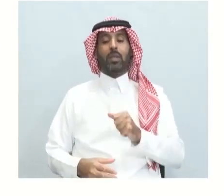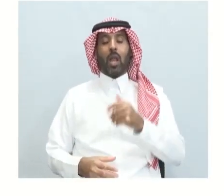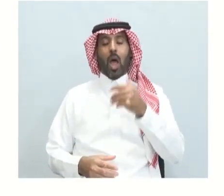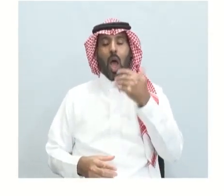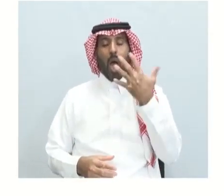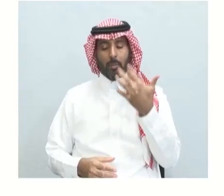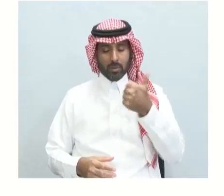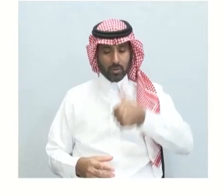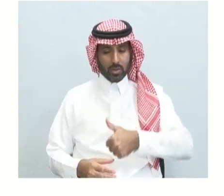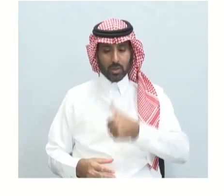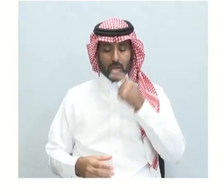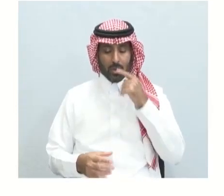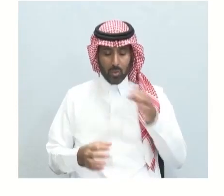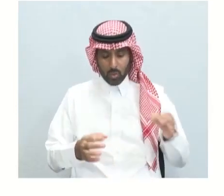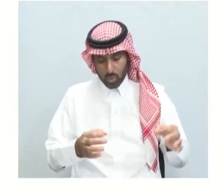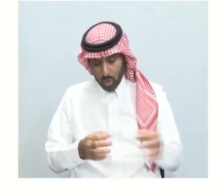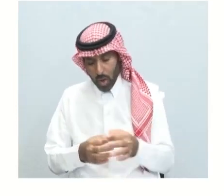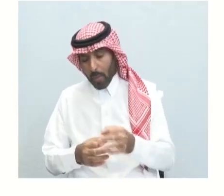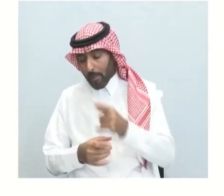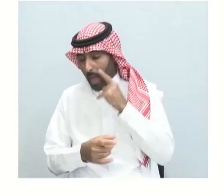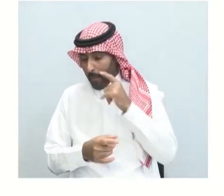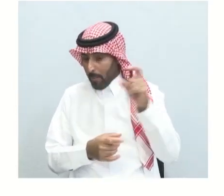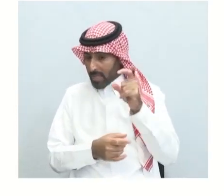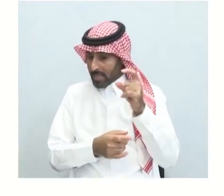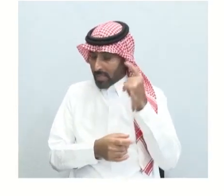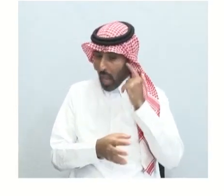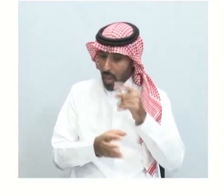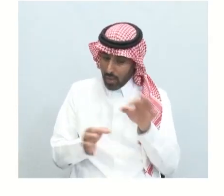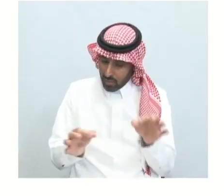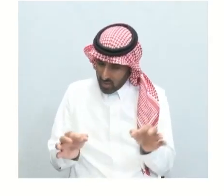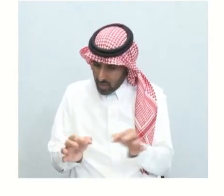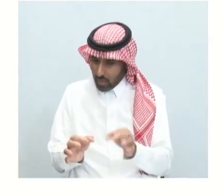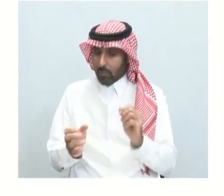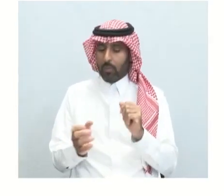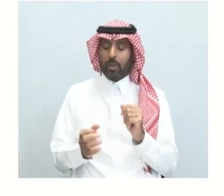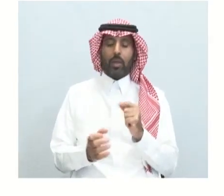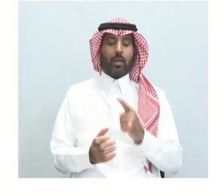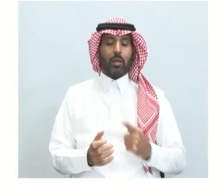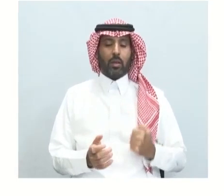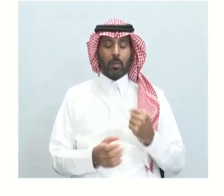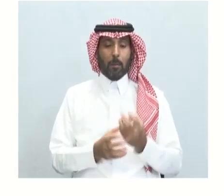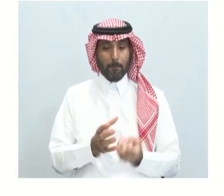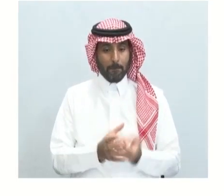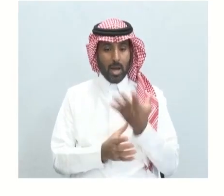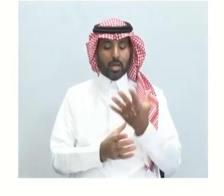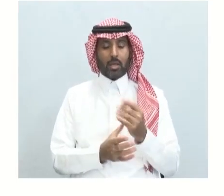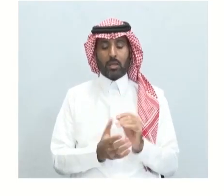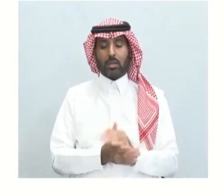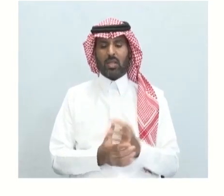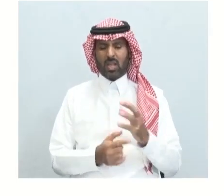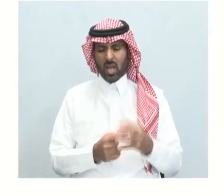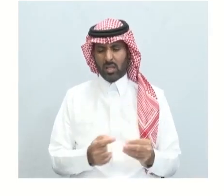من فوهات البراكين النادره براكين الابيض والبيضاء والمنسف وهي براكين نادره